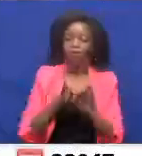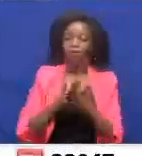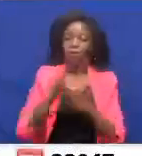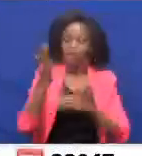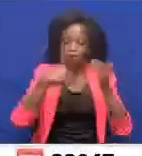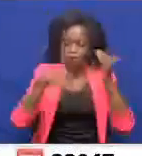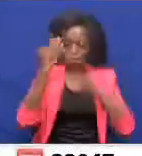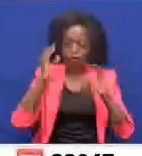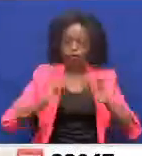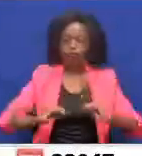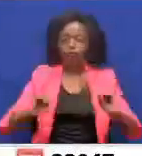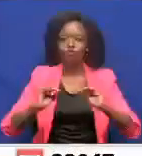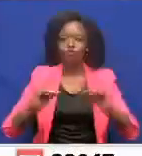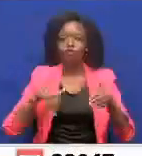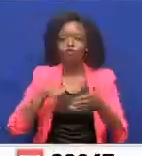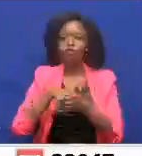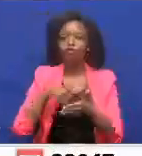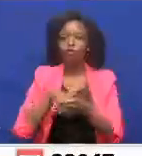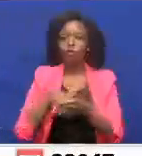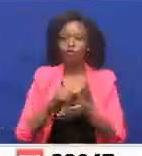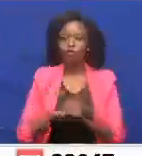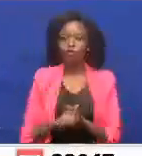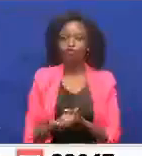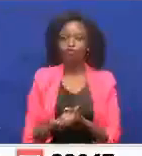soccer player.